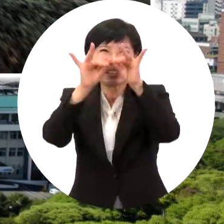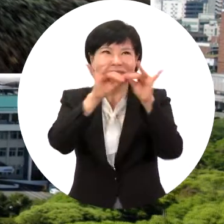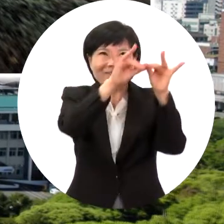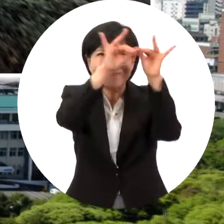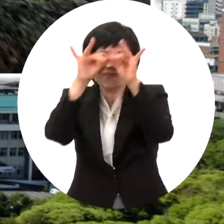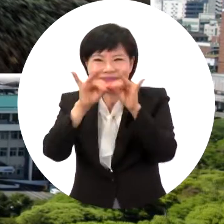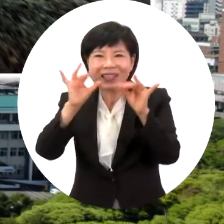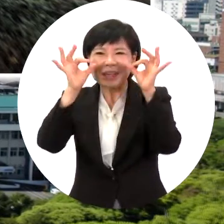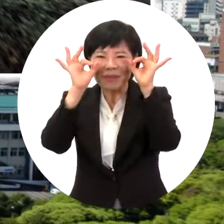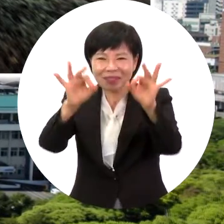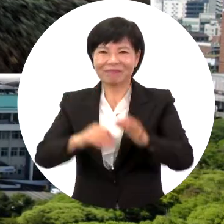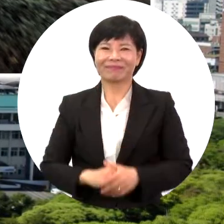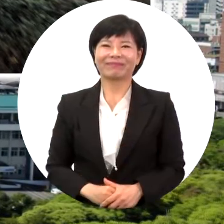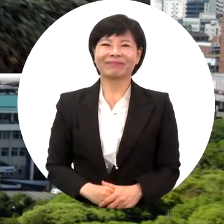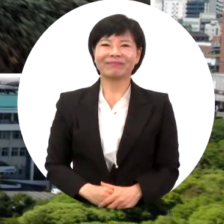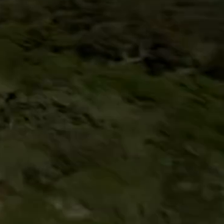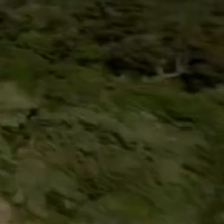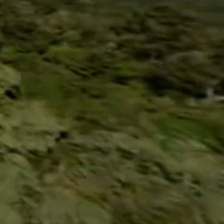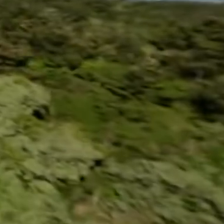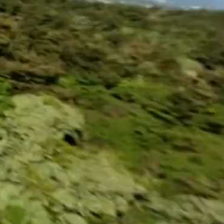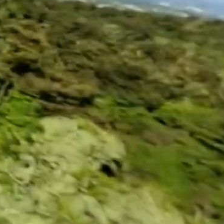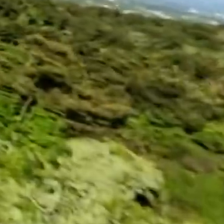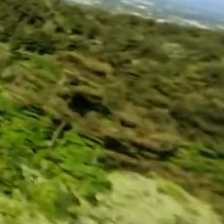담았습니다. 함께 감상하시죠.